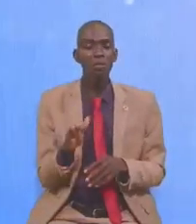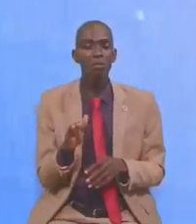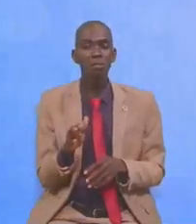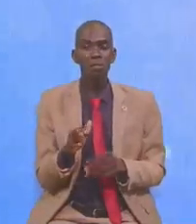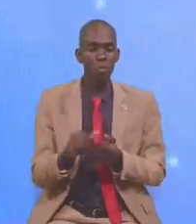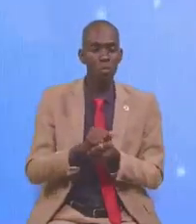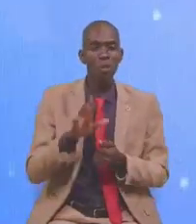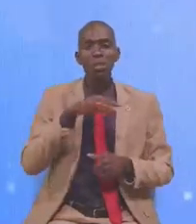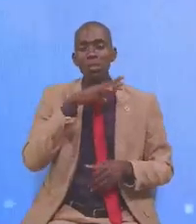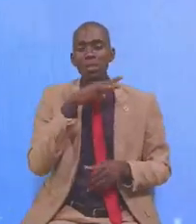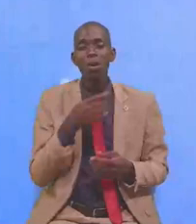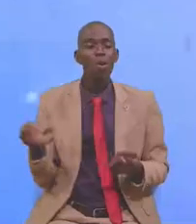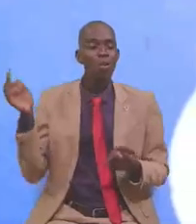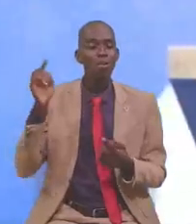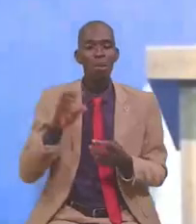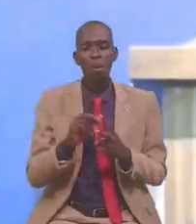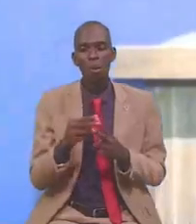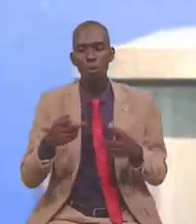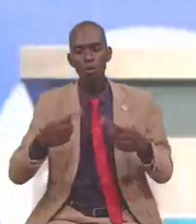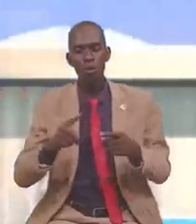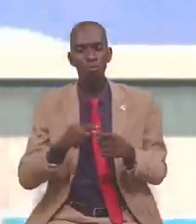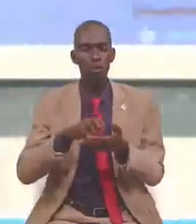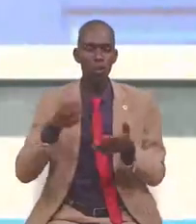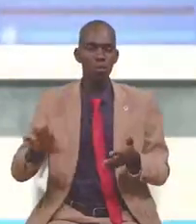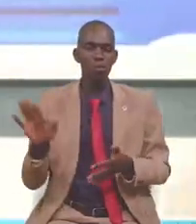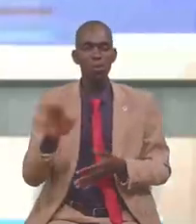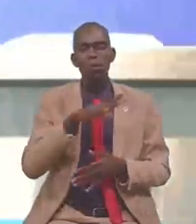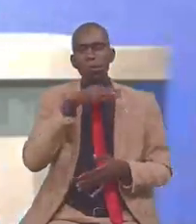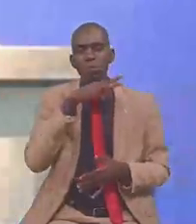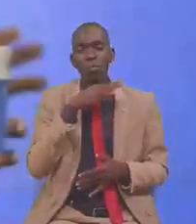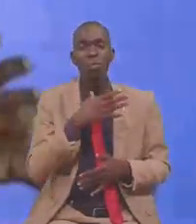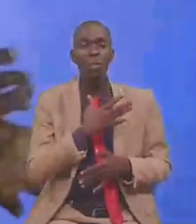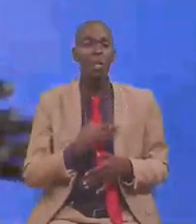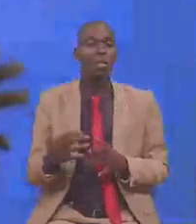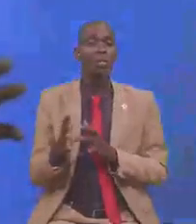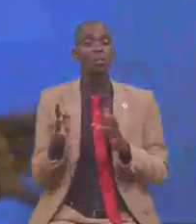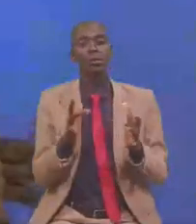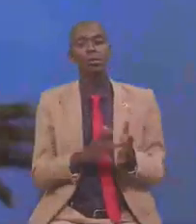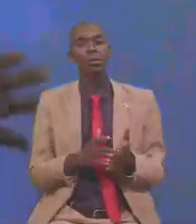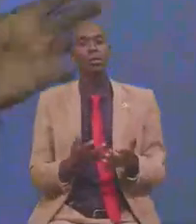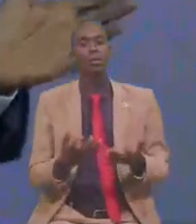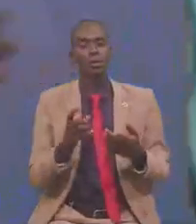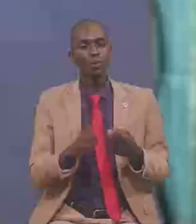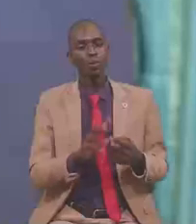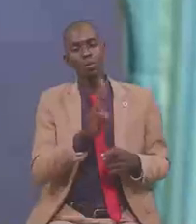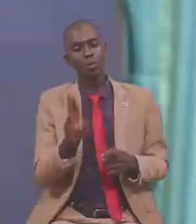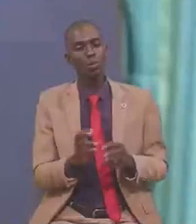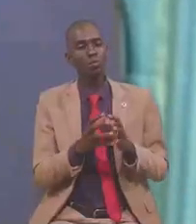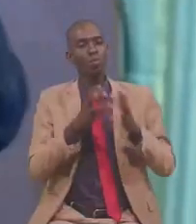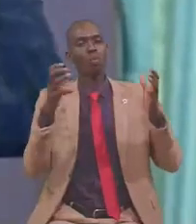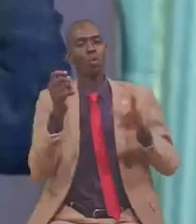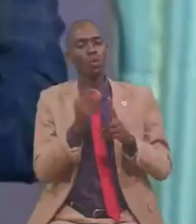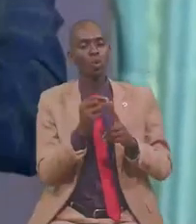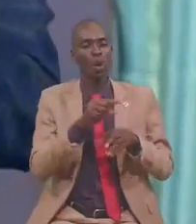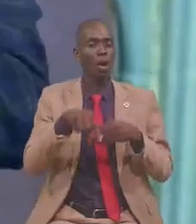ôte leur souillure ou leur pollution. Et Jésus, au lieu de dire beaucoup de choses sur